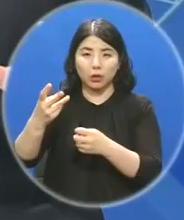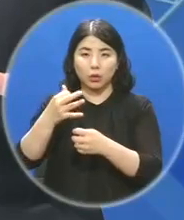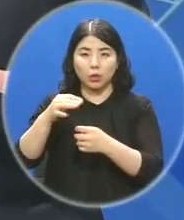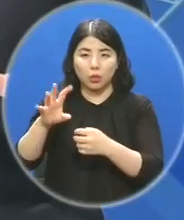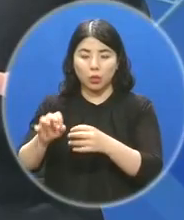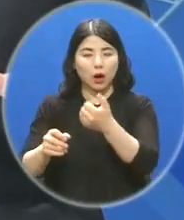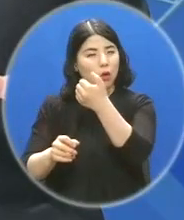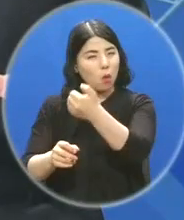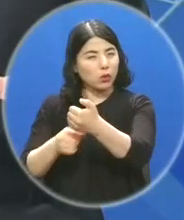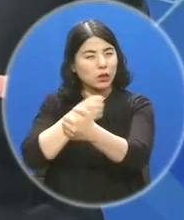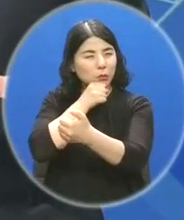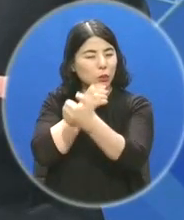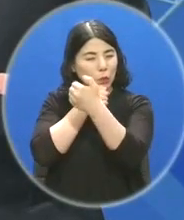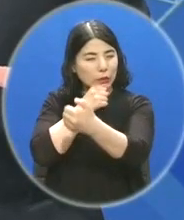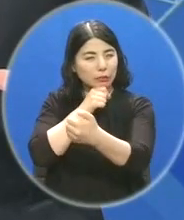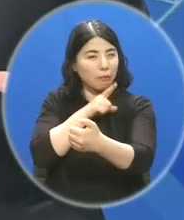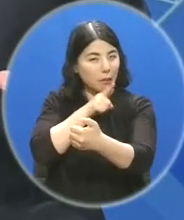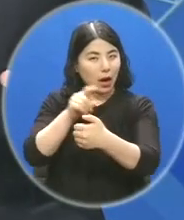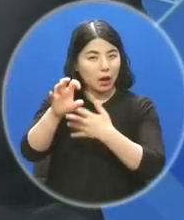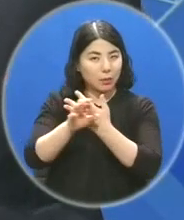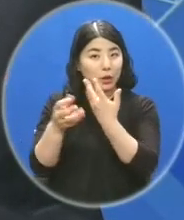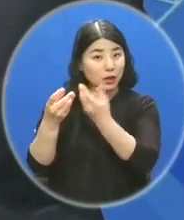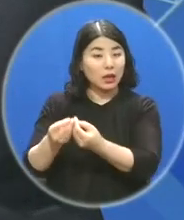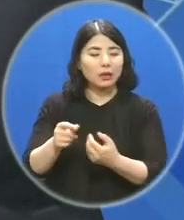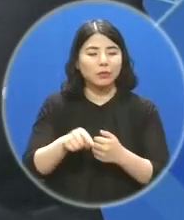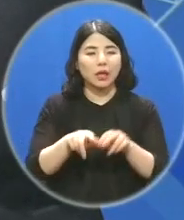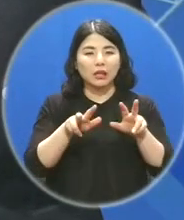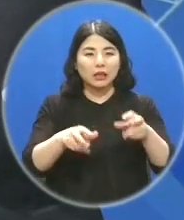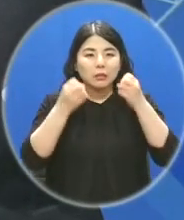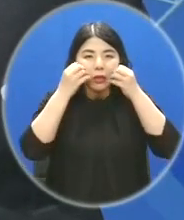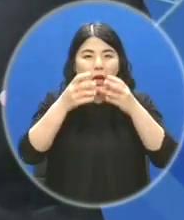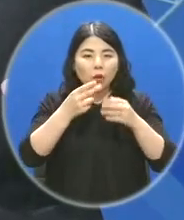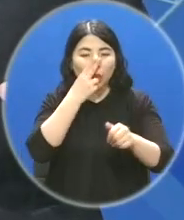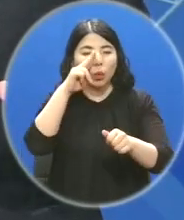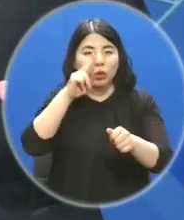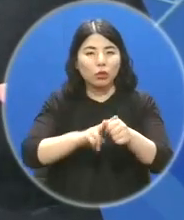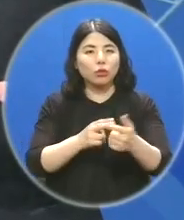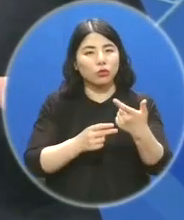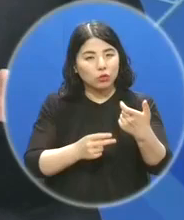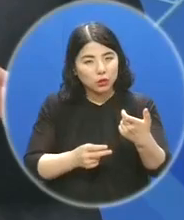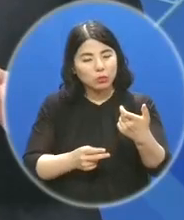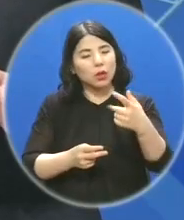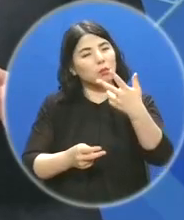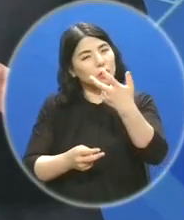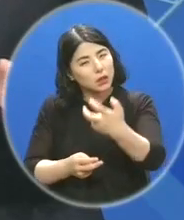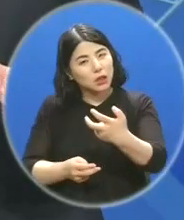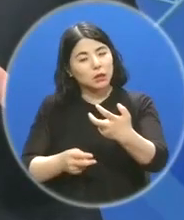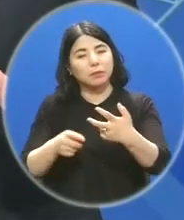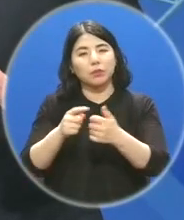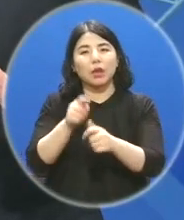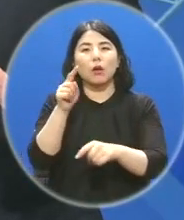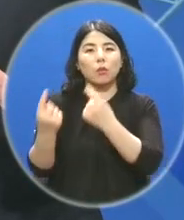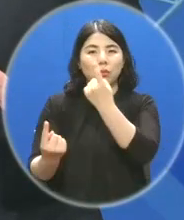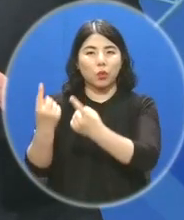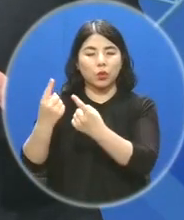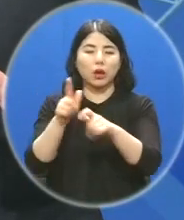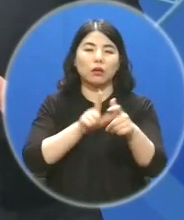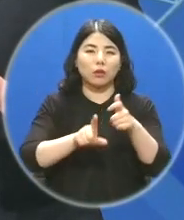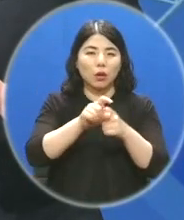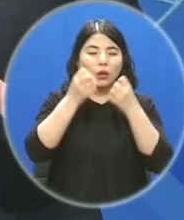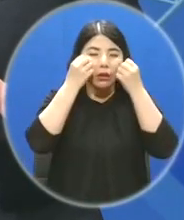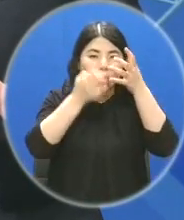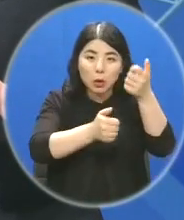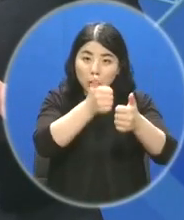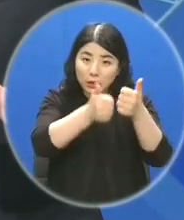한 50점짜리라고 한다라면 네. 지금 새로운 시도들은 65점, 70점 이거보다는 좀 새로운